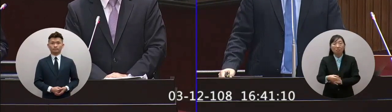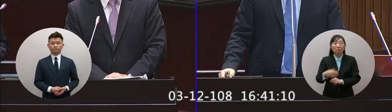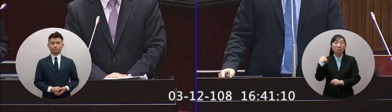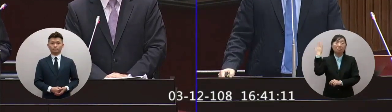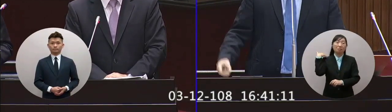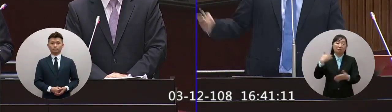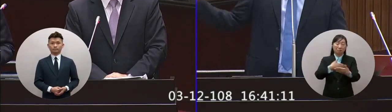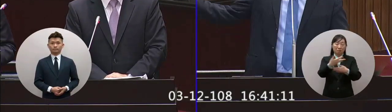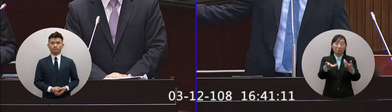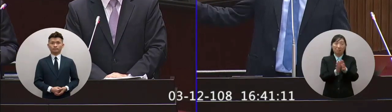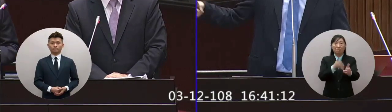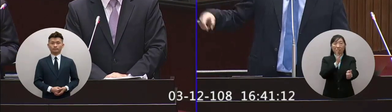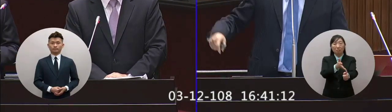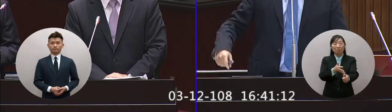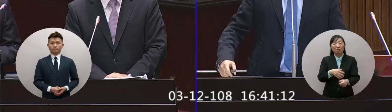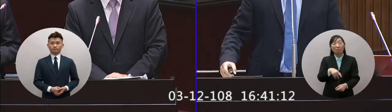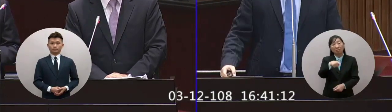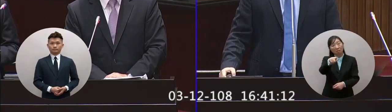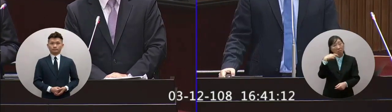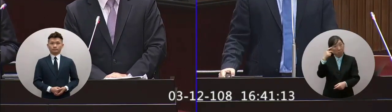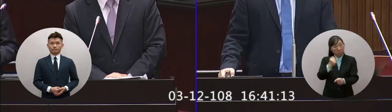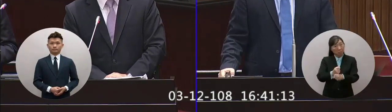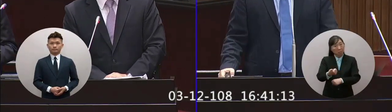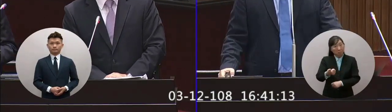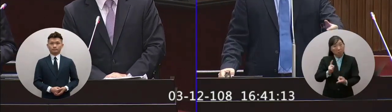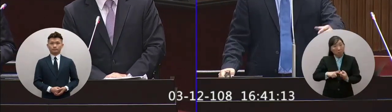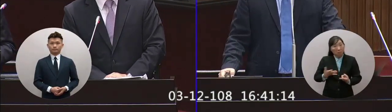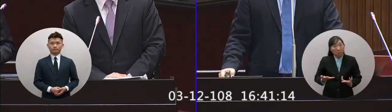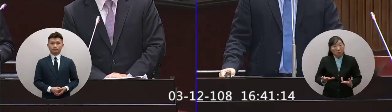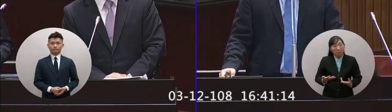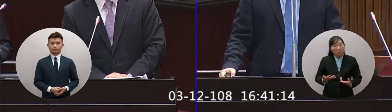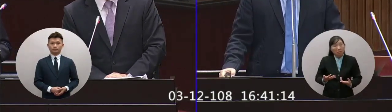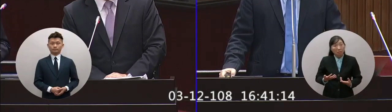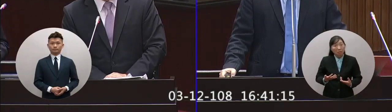啊，部长你觉得这样做适合吗？